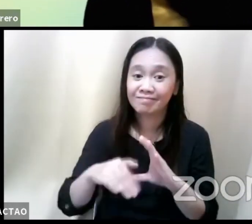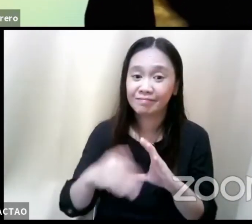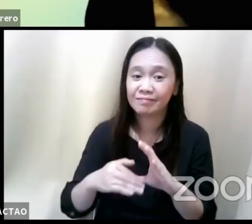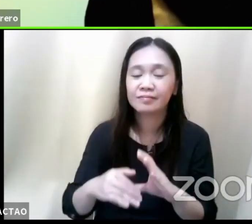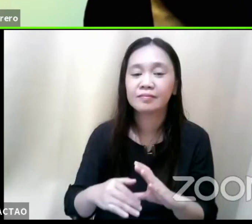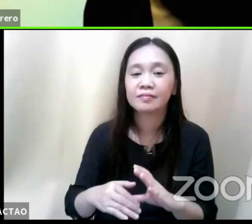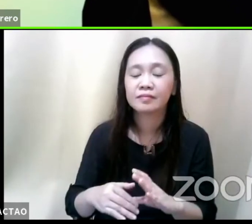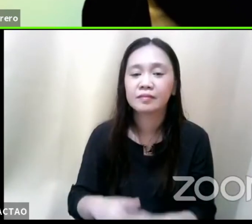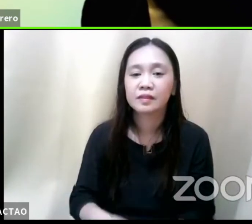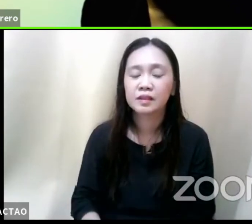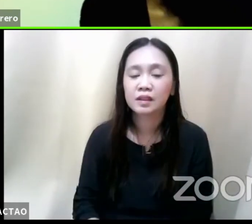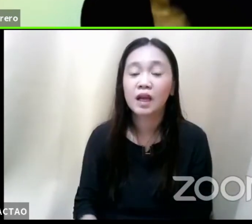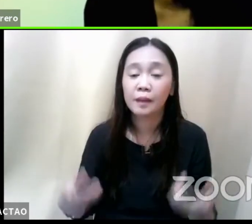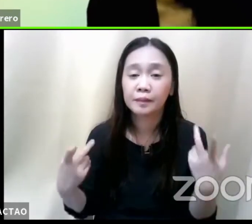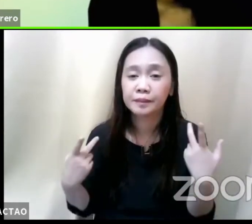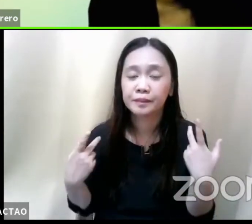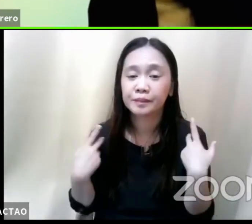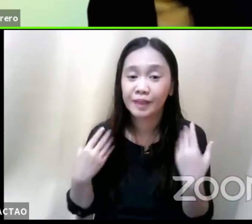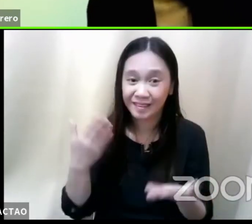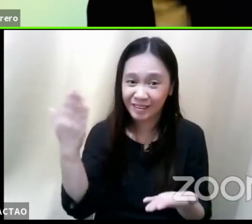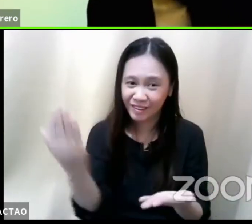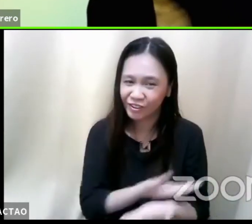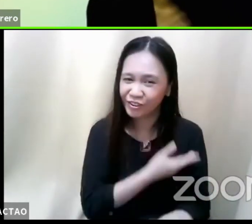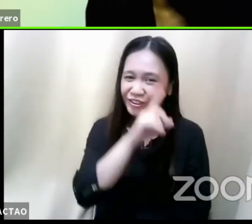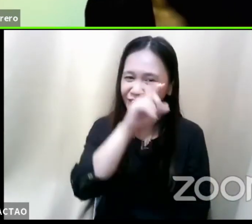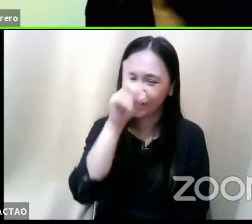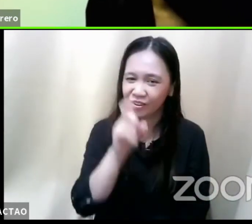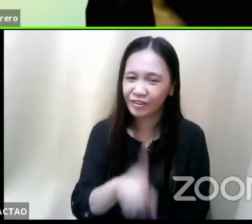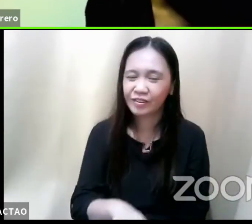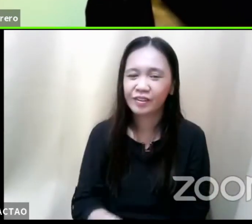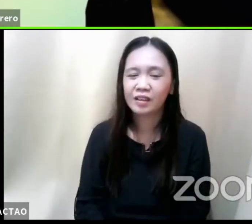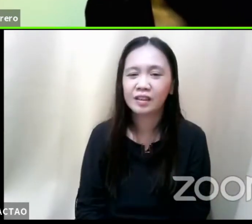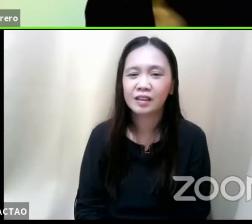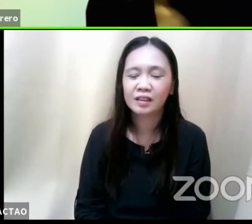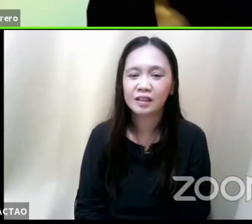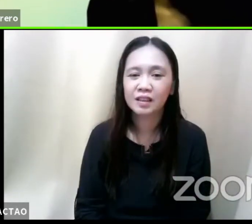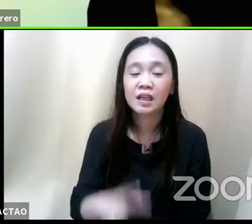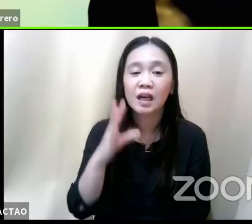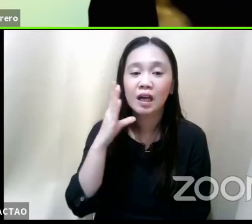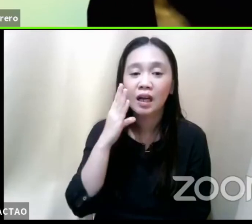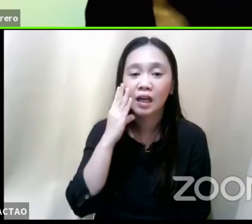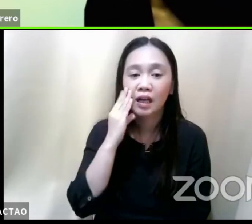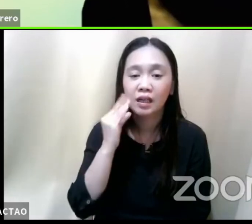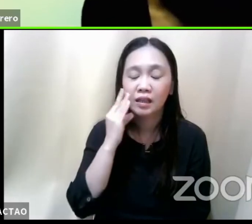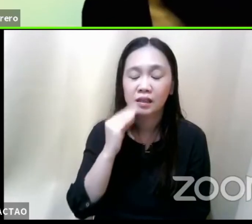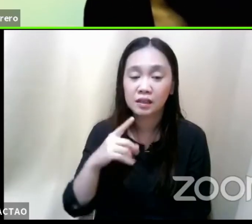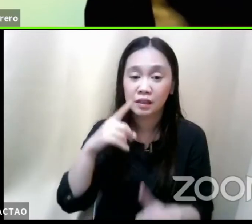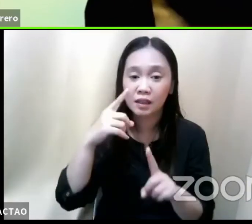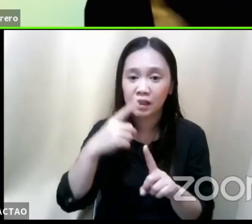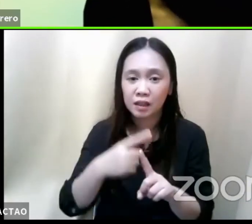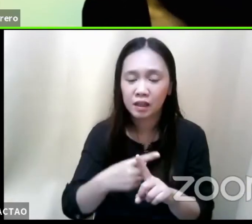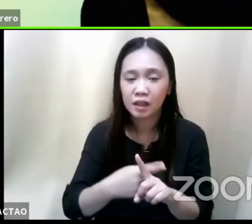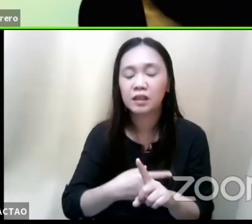G. Sir, meron po tayong bagong tanong, lived experience po this month. Dahil po nga dun sa mga